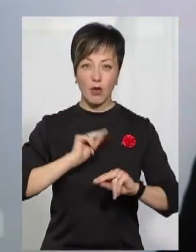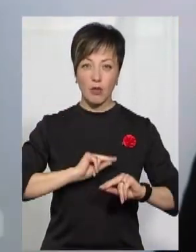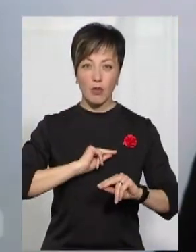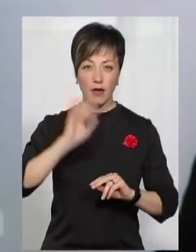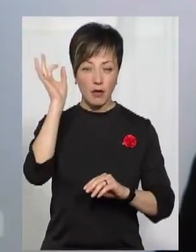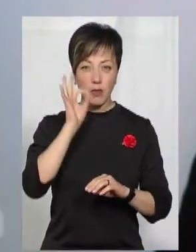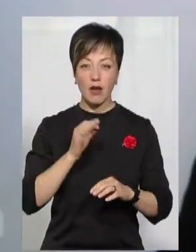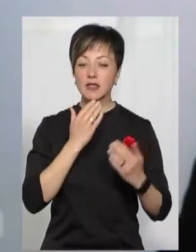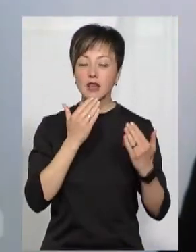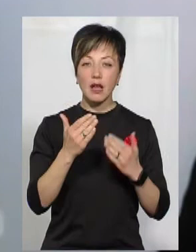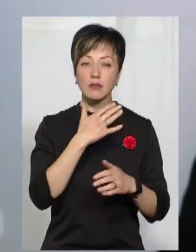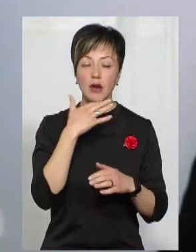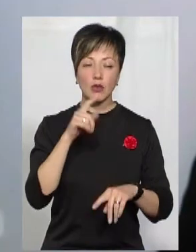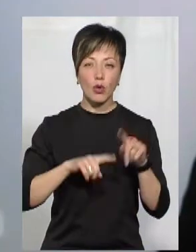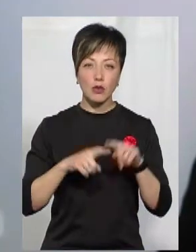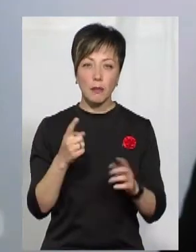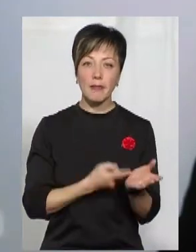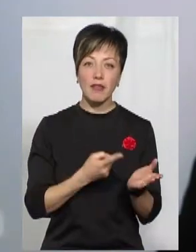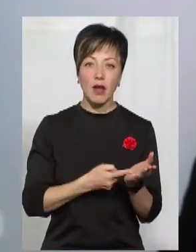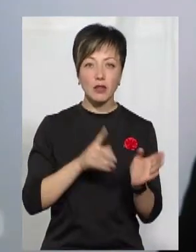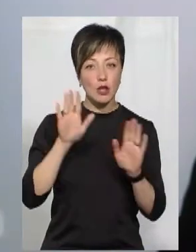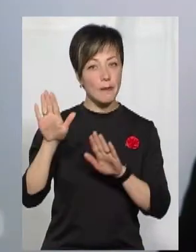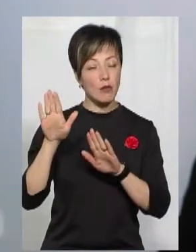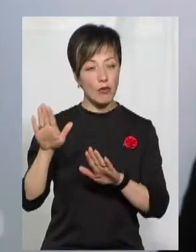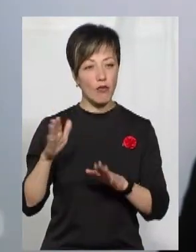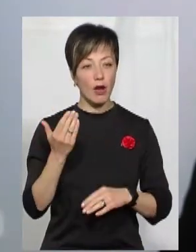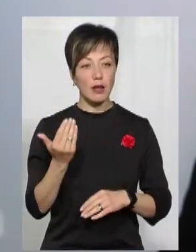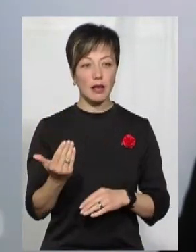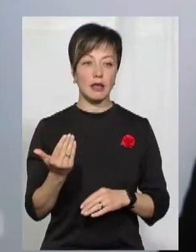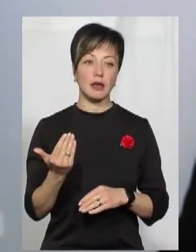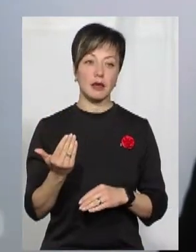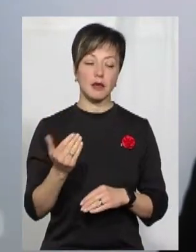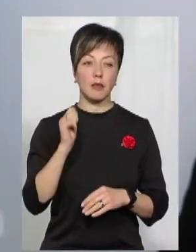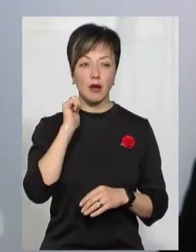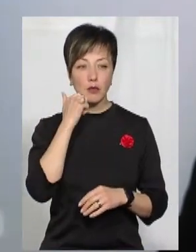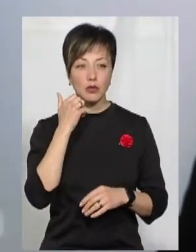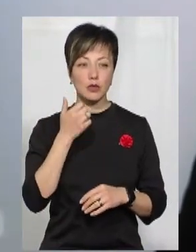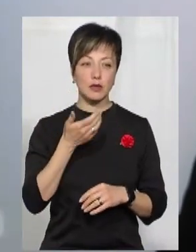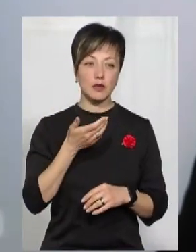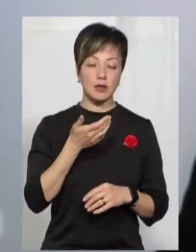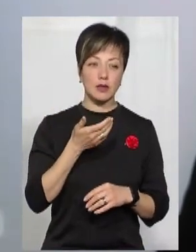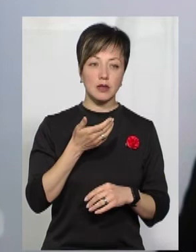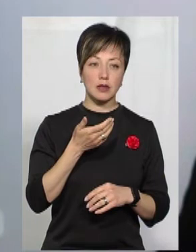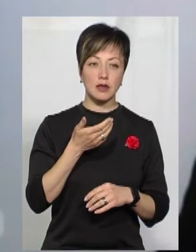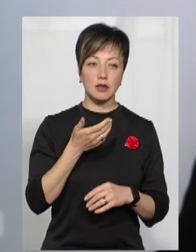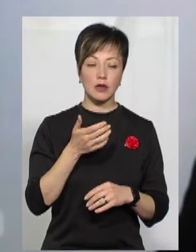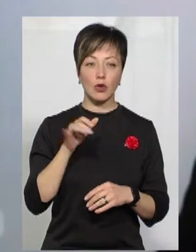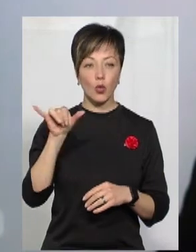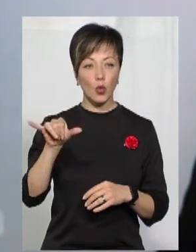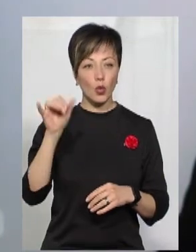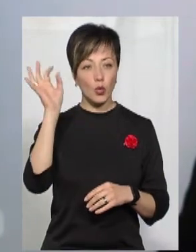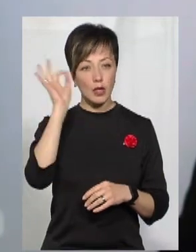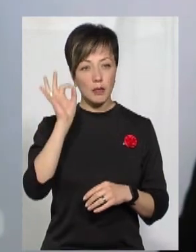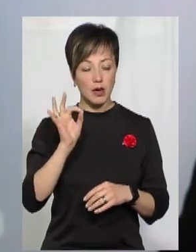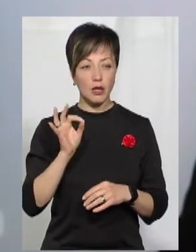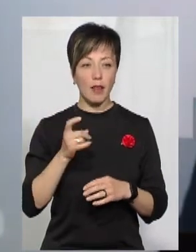родичі для підтвердження перебування їх, так би мовити, бабусів у